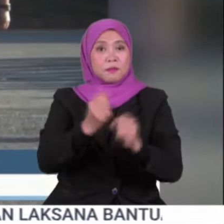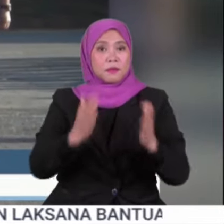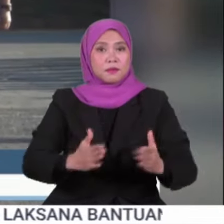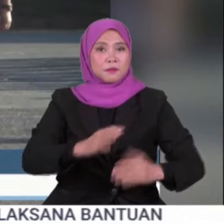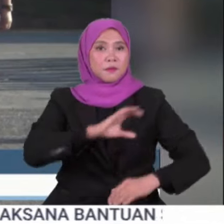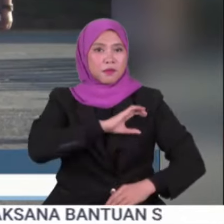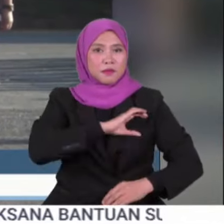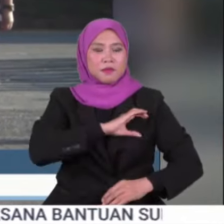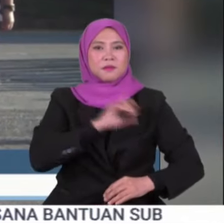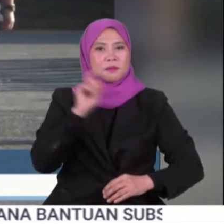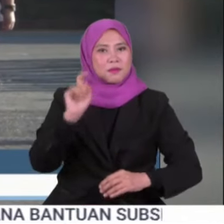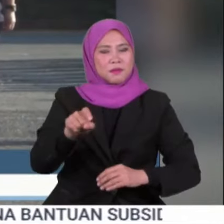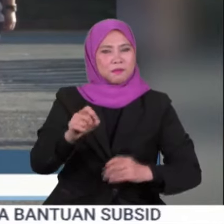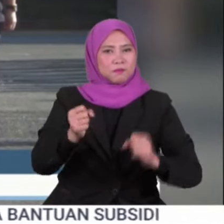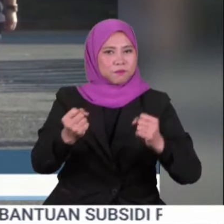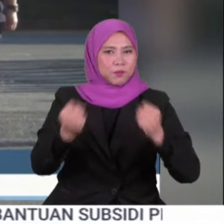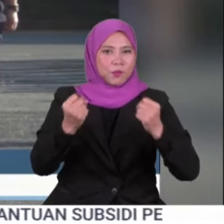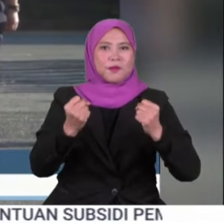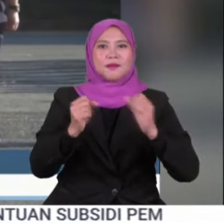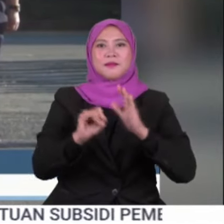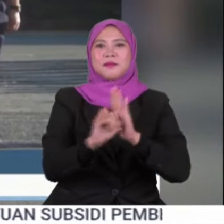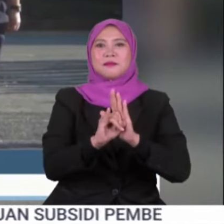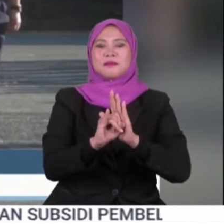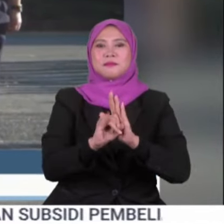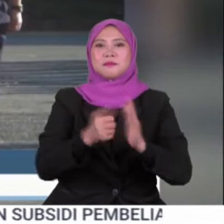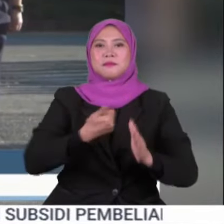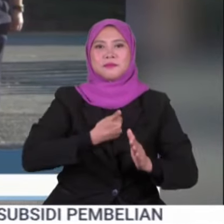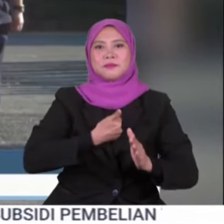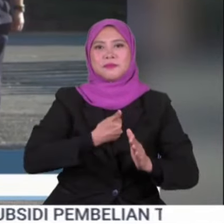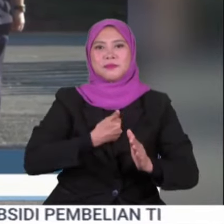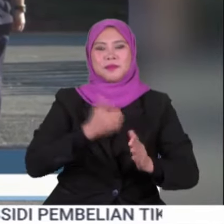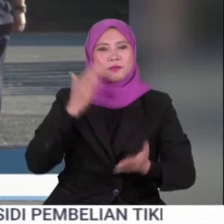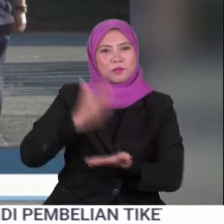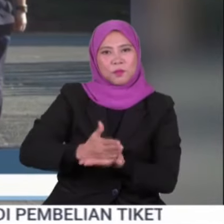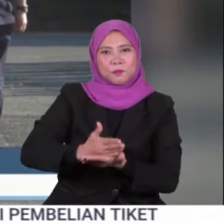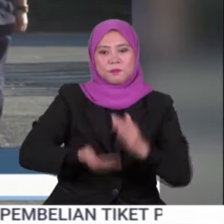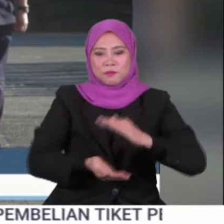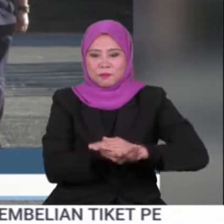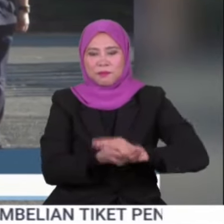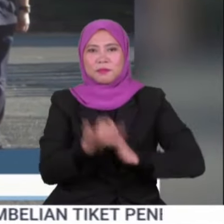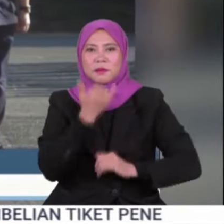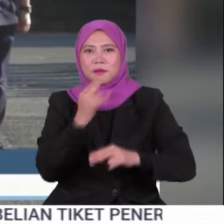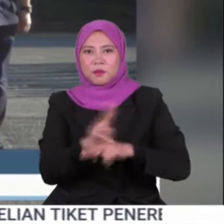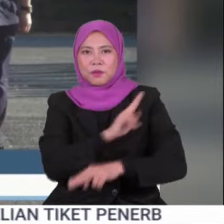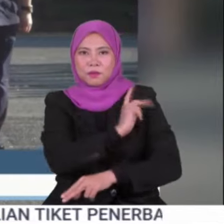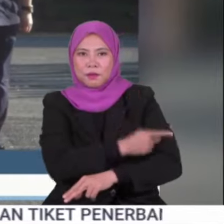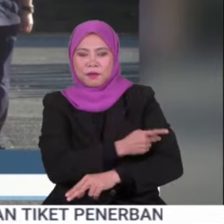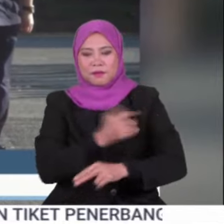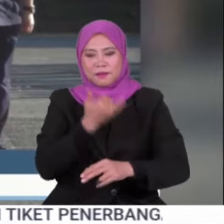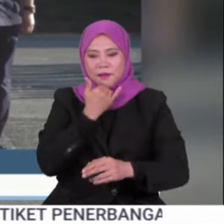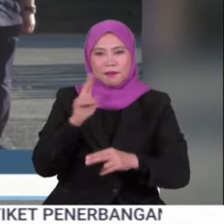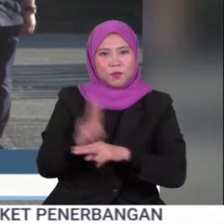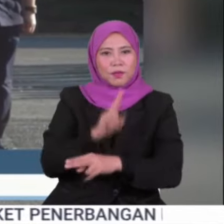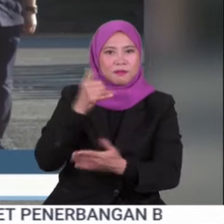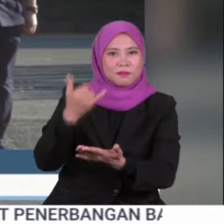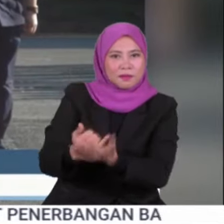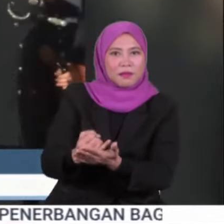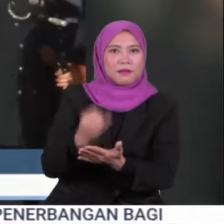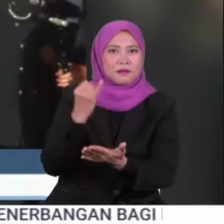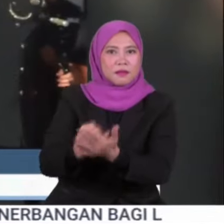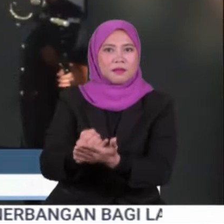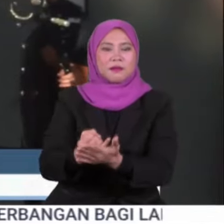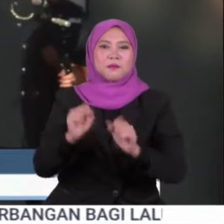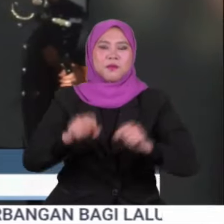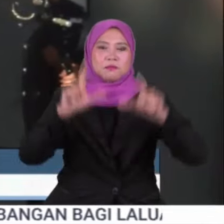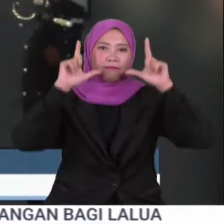diminta memperkukuhkan tembok integriti dalam diri bagi menghindar rasuah, salah guna kuasa dan salah laku jenayah yang boleh